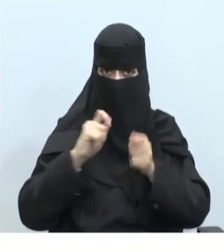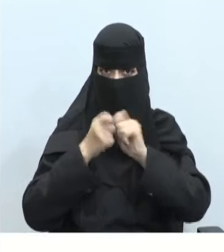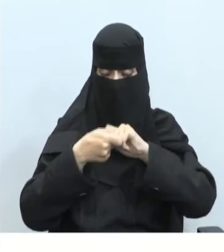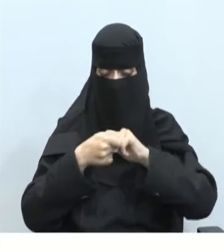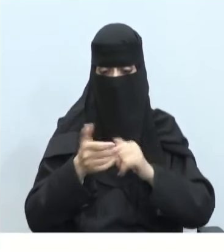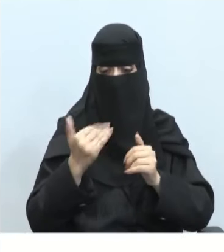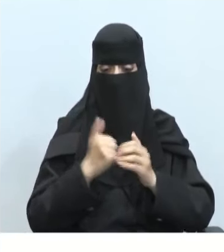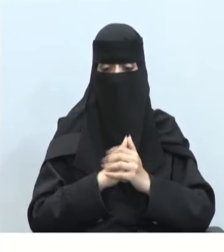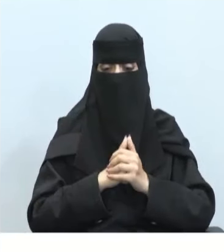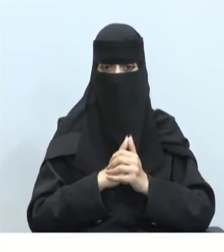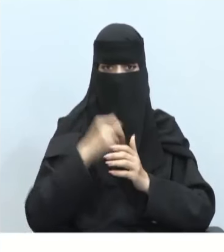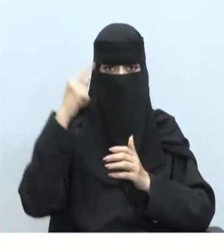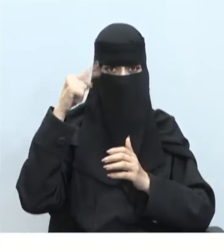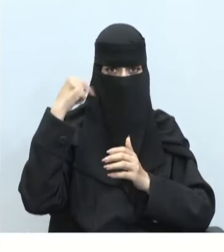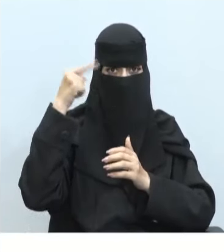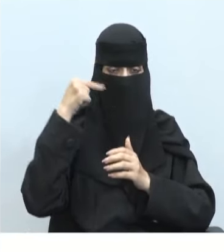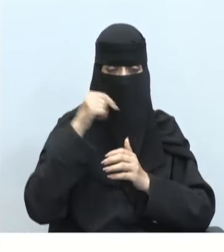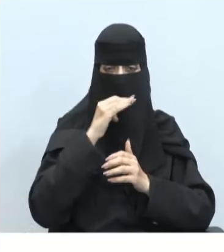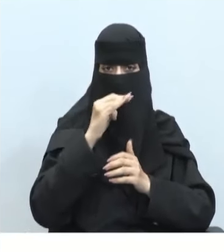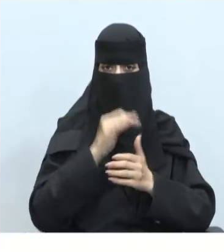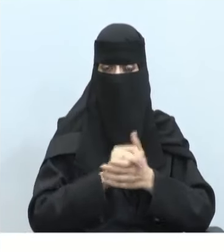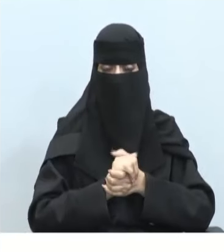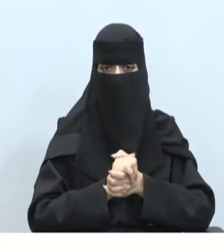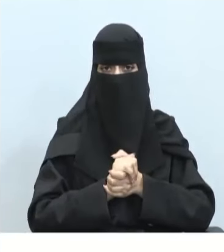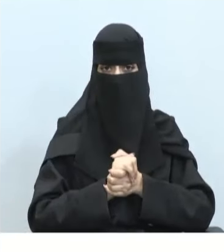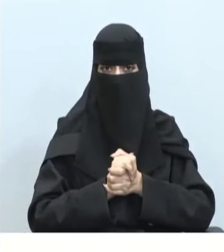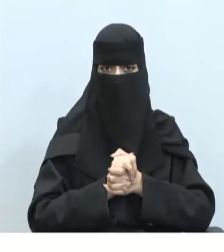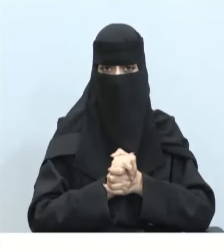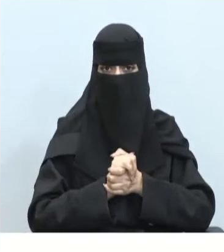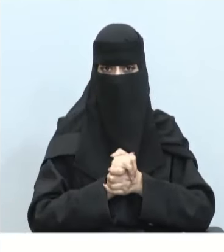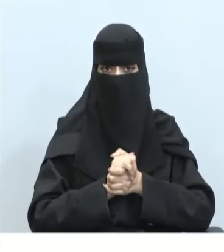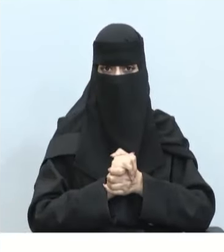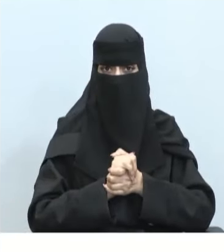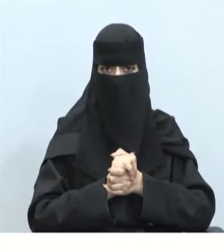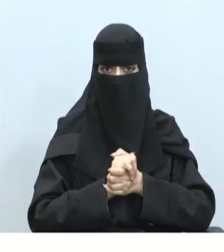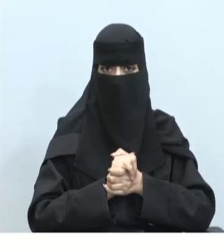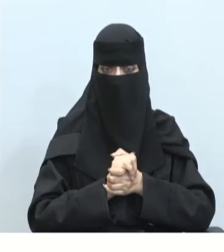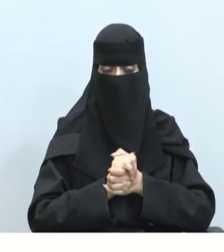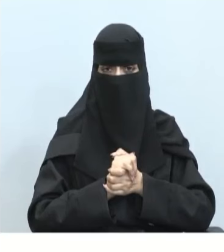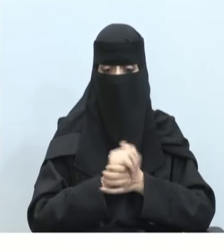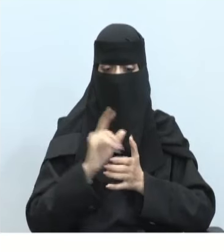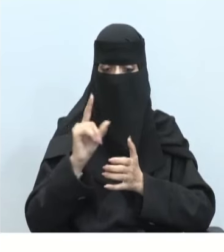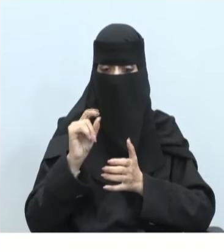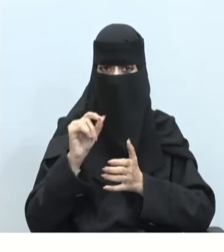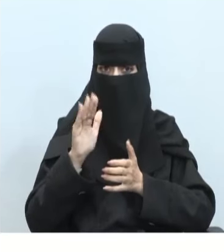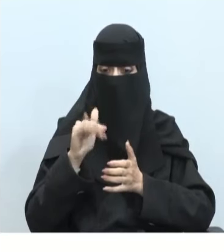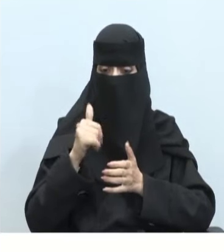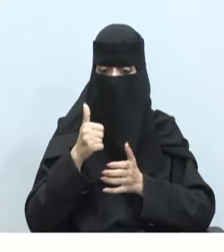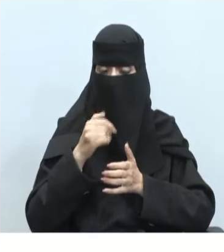الخليه نفكر قليلا في الاجابه احسنتم